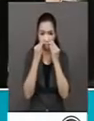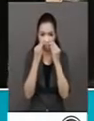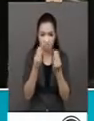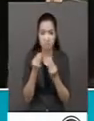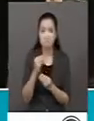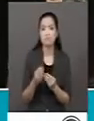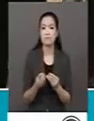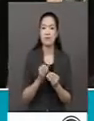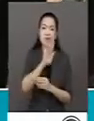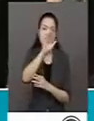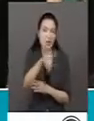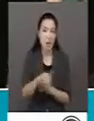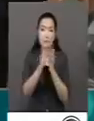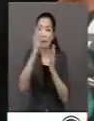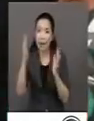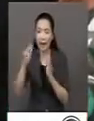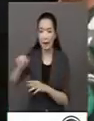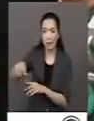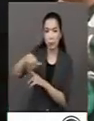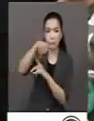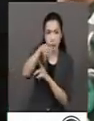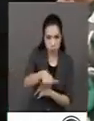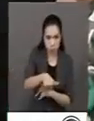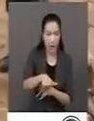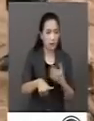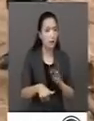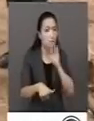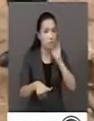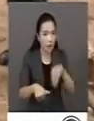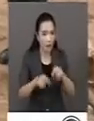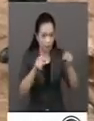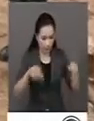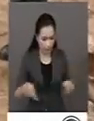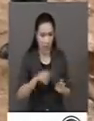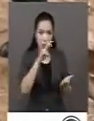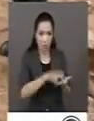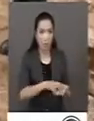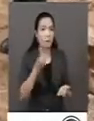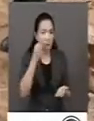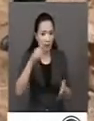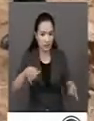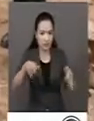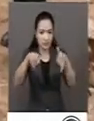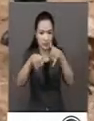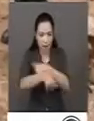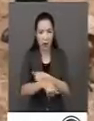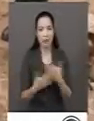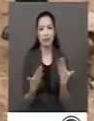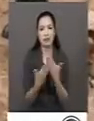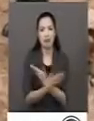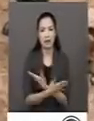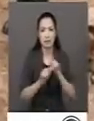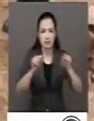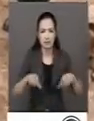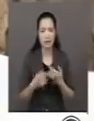นช้างบ้านเรื่องนี้นะครับทางคุณธัญญาเนติธรรมกุลอธิบดีกรมอุทยานแห่งชาติสัตว์ป่าและพันธุ์พืชร่วมกับ